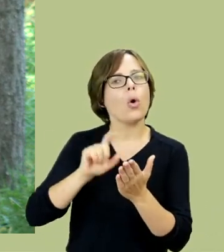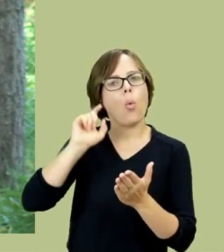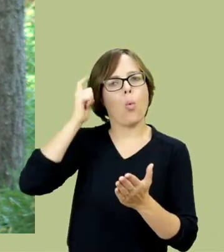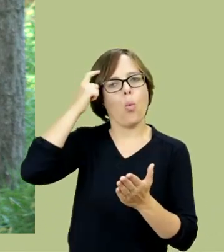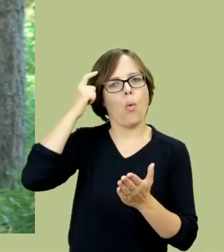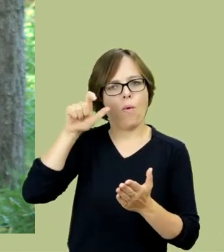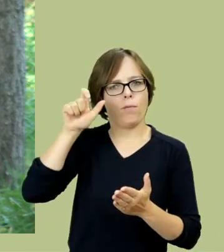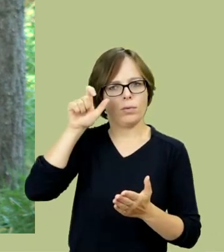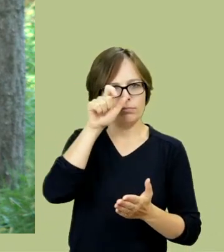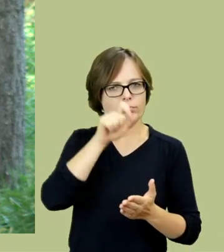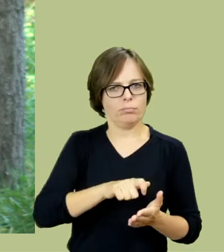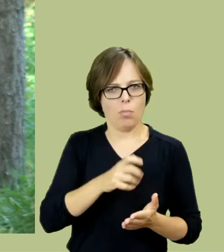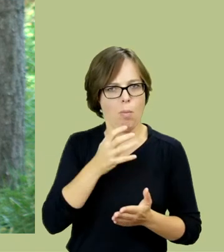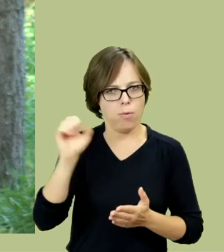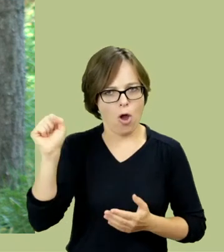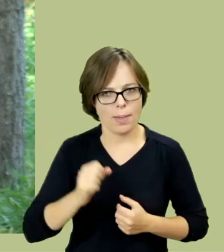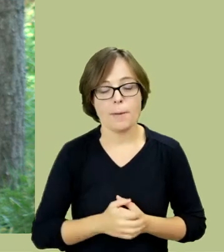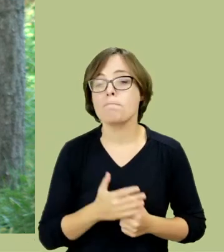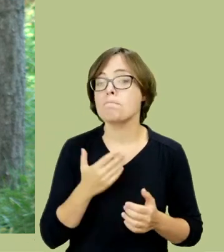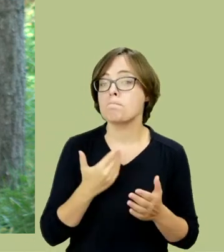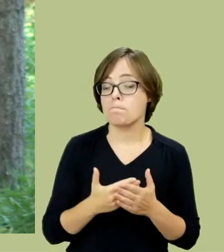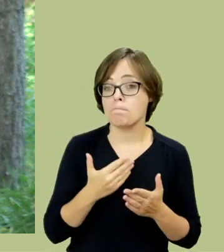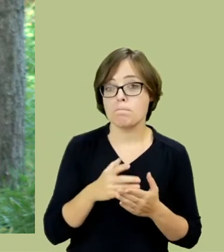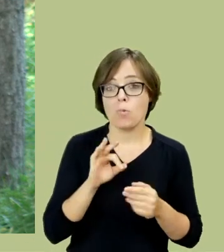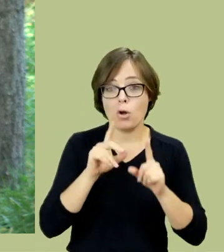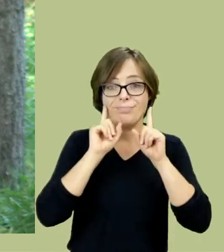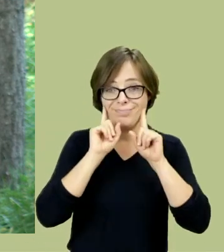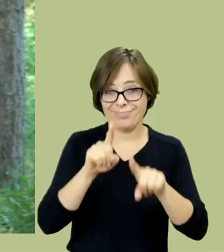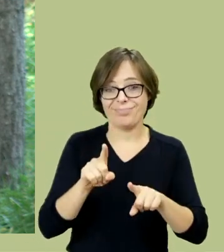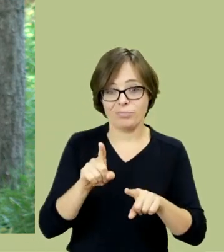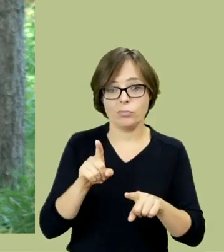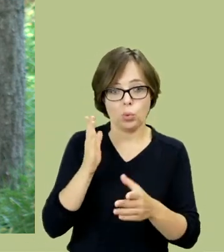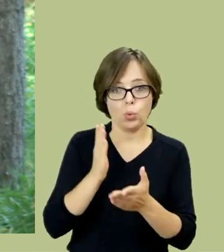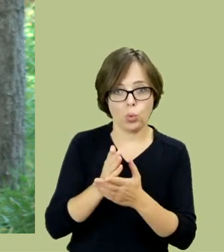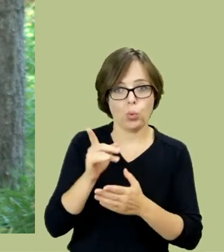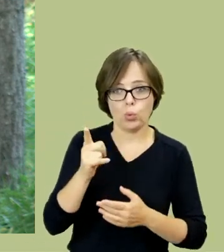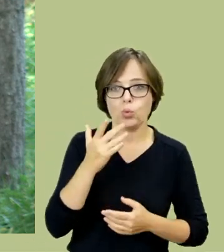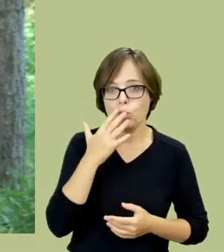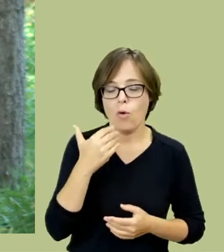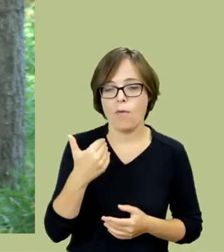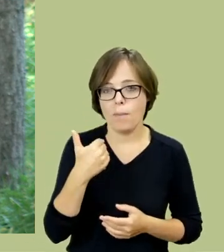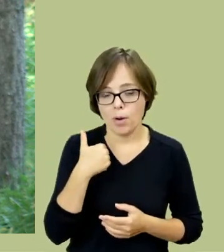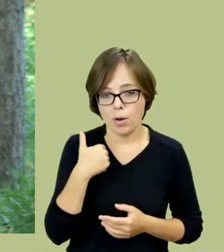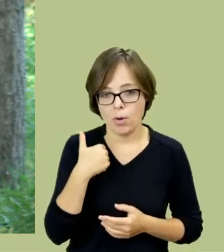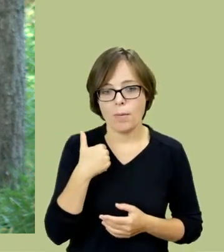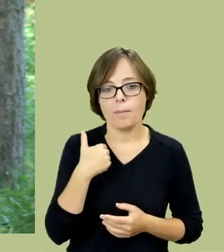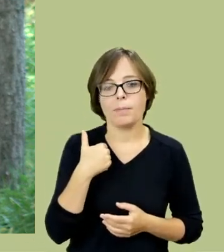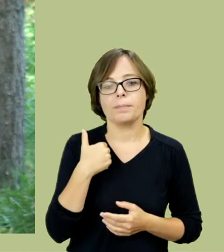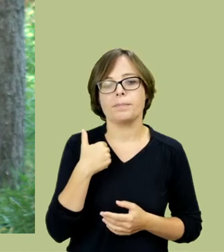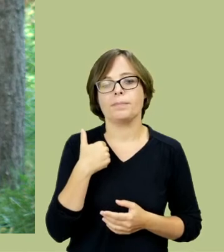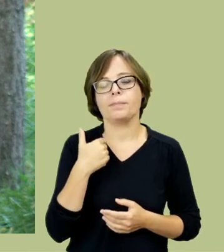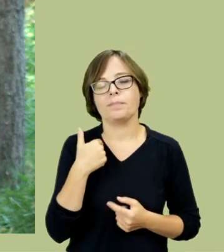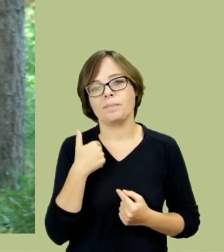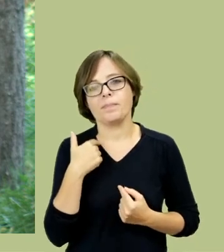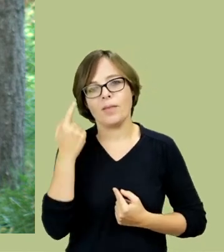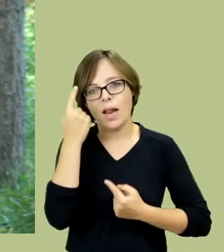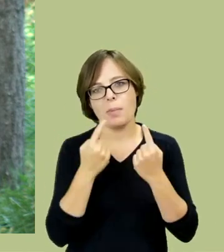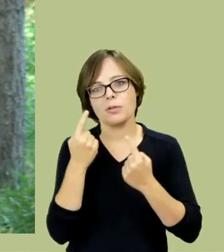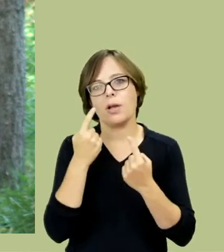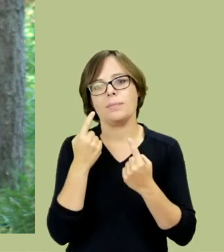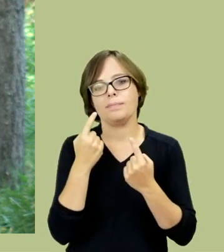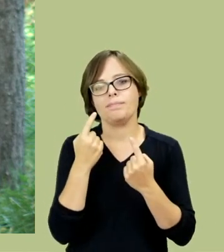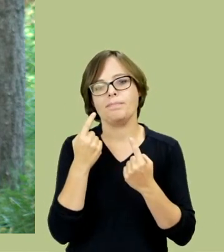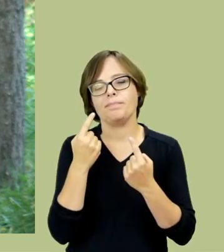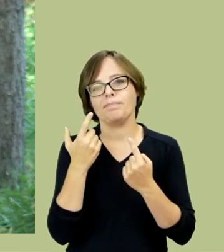ponieważ rzeczywiście, jak padły już tutaj takie słowa, wydaje mi się, że